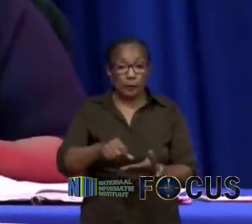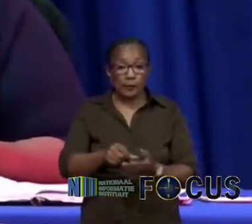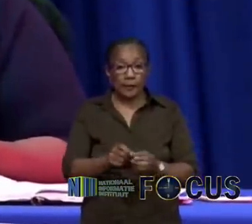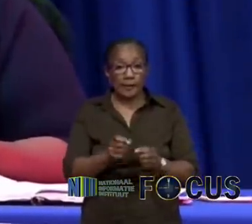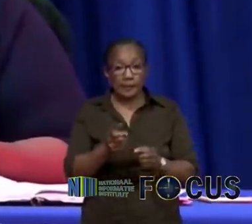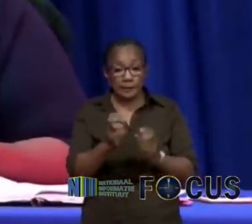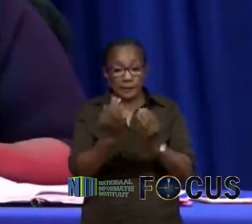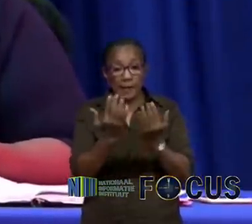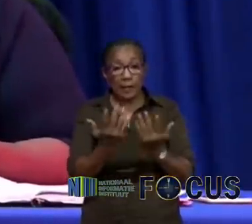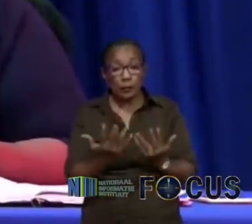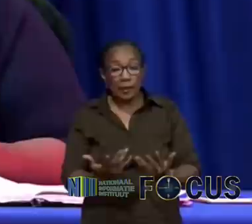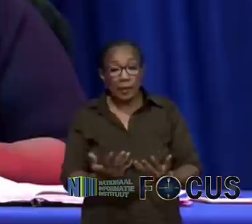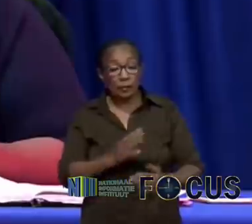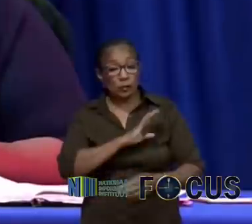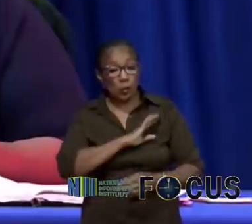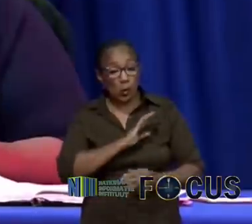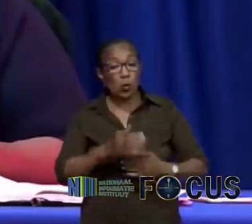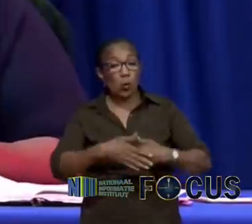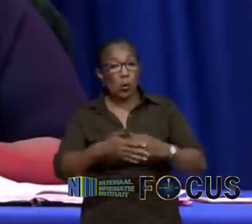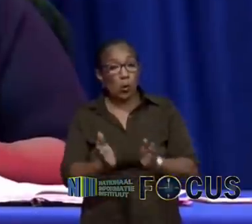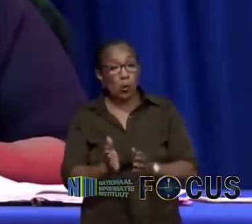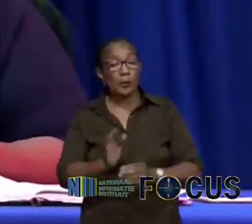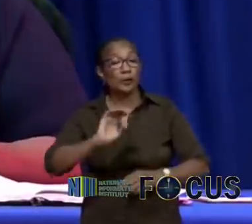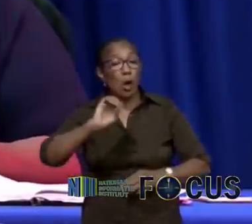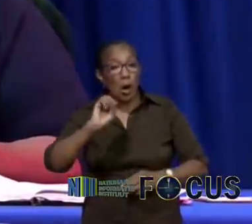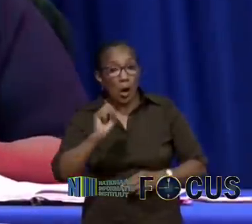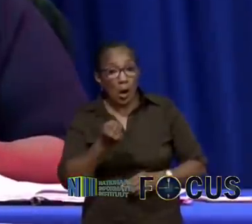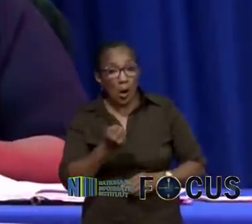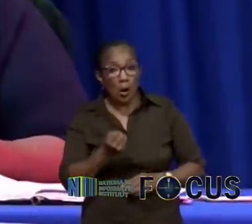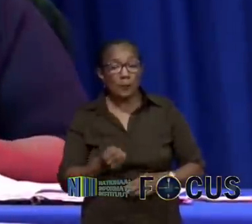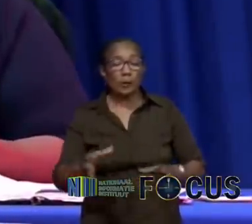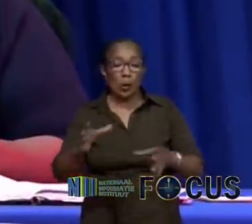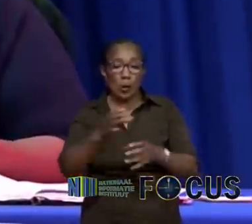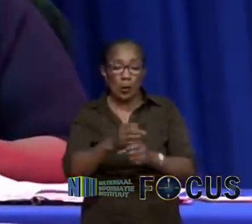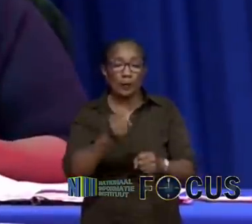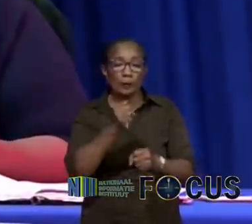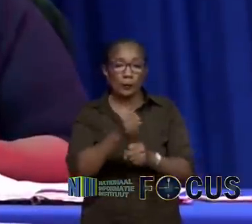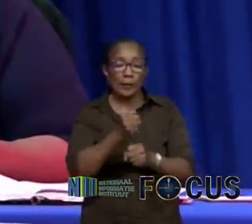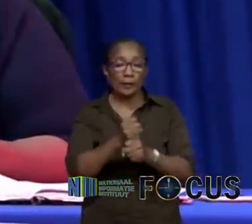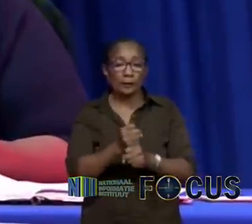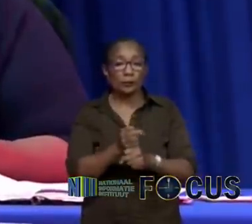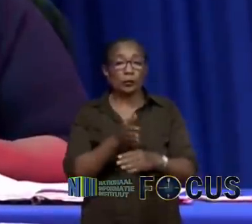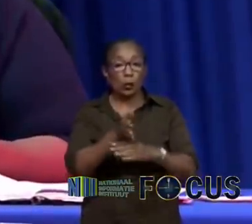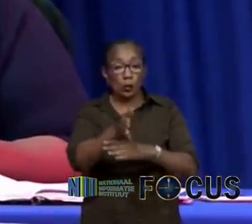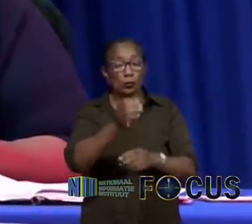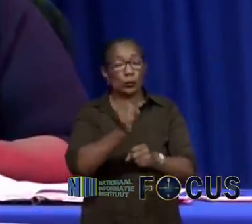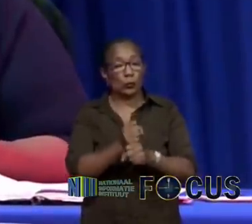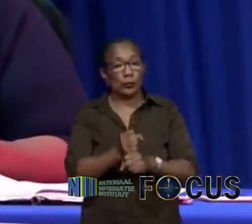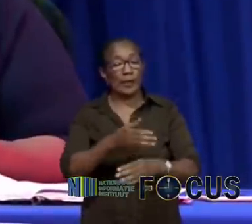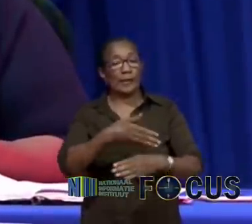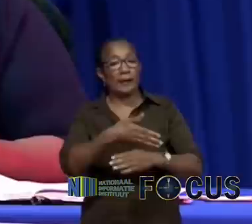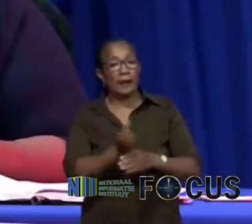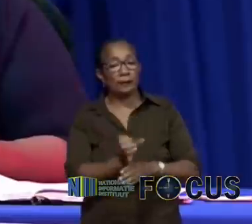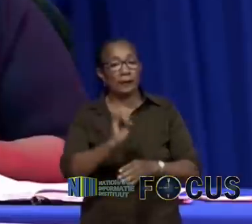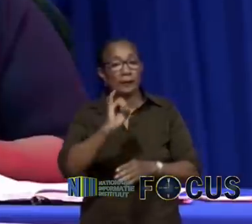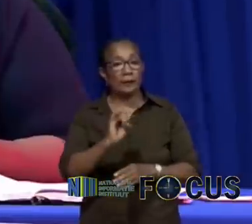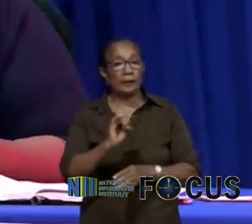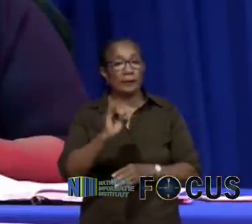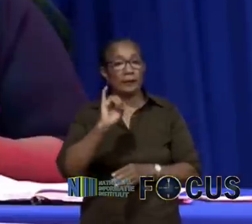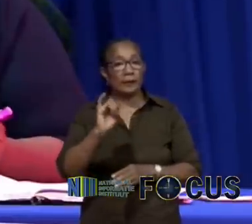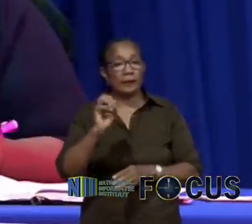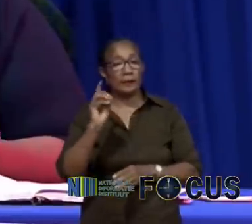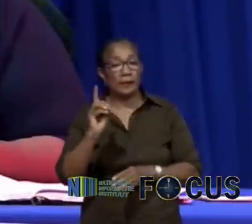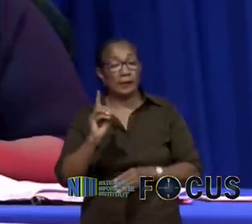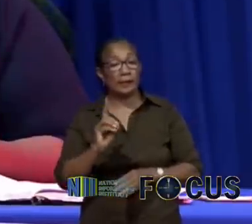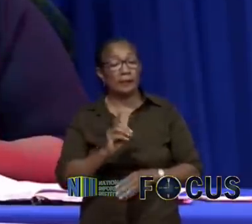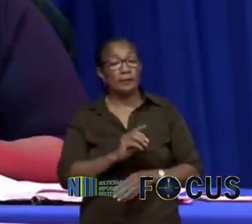kostprijscalculatie, die is ook open om ook de essentiële werkzaamheden te verrichten. En de afdeling IUD,